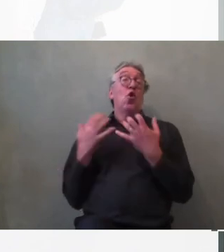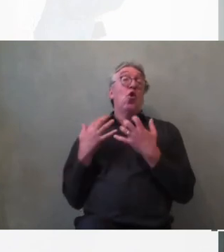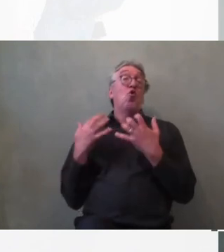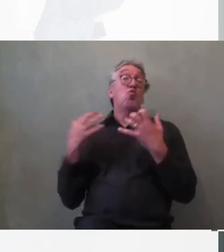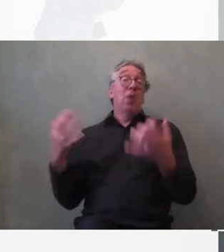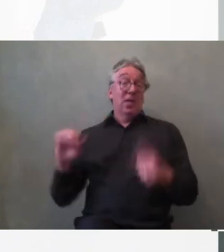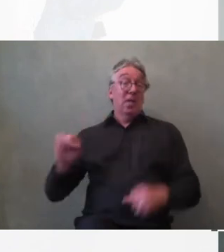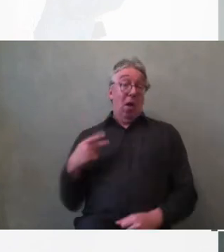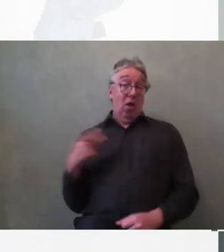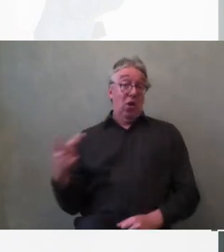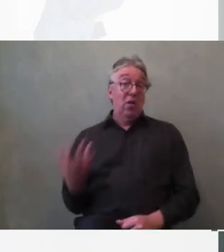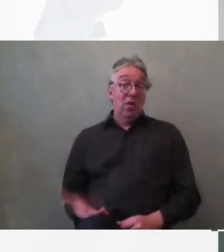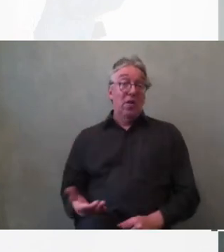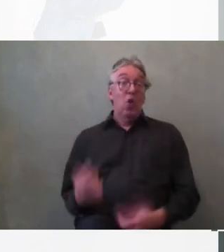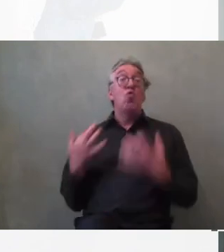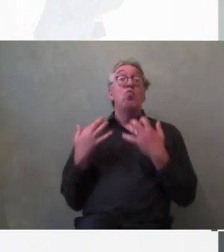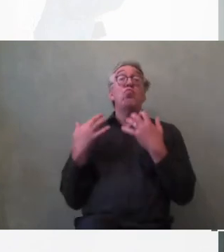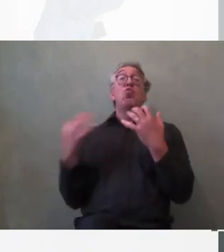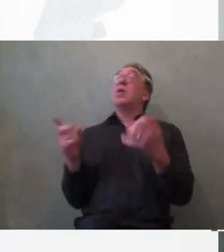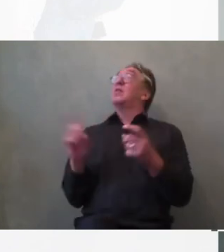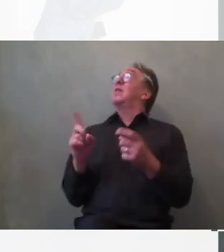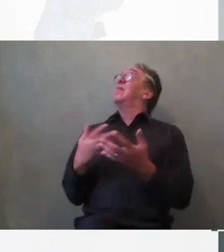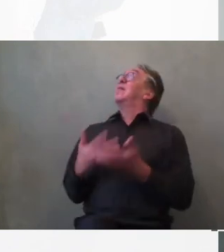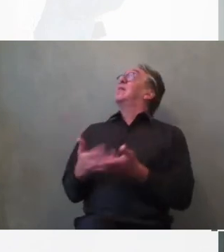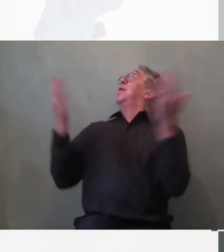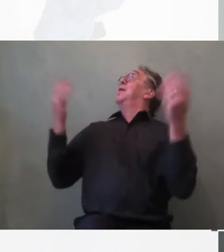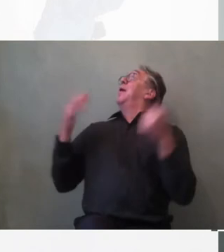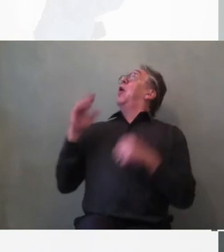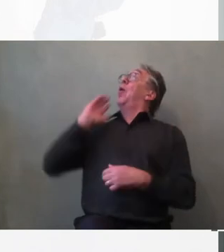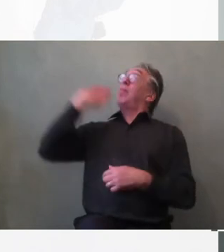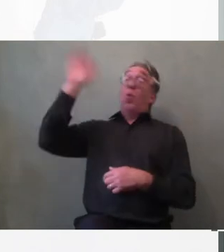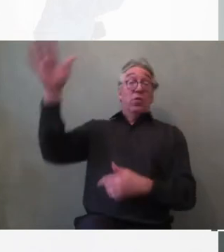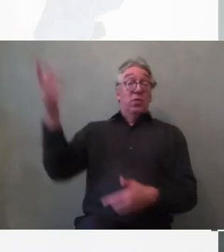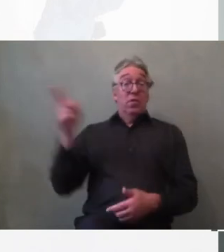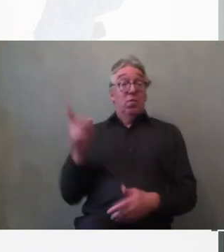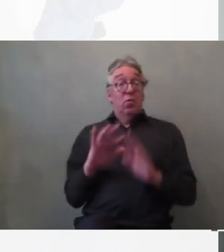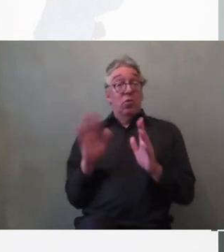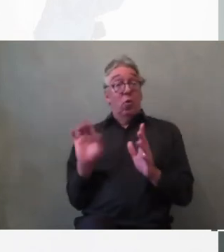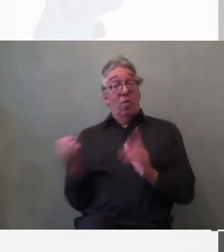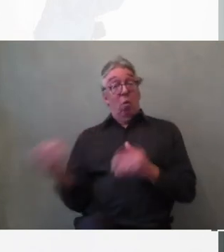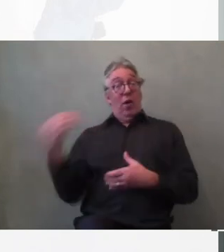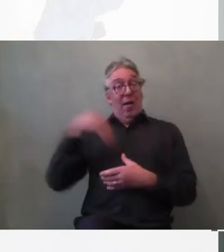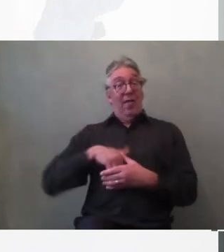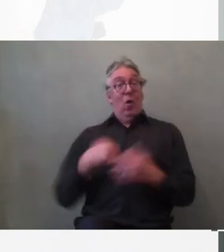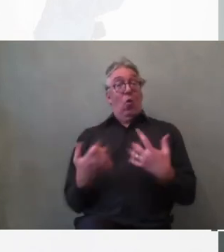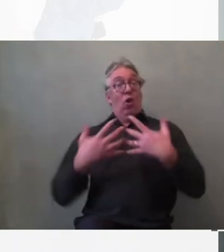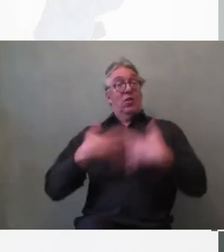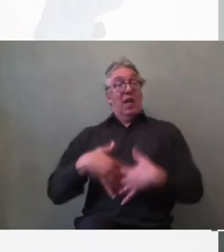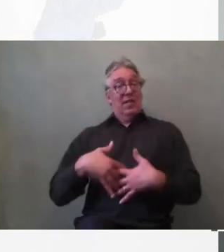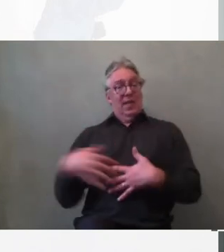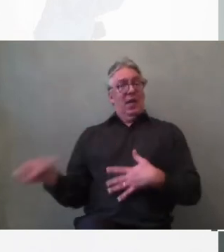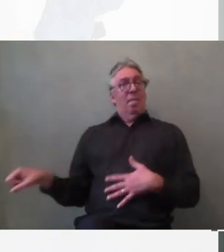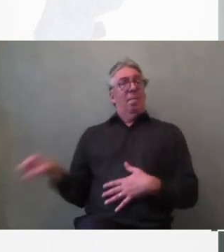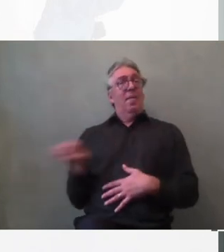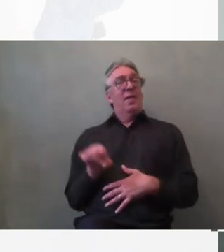is niet iets wat buiten je organisatie is, maar zou eigenlijk zoveel mogelijk binnen je organisatie worden meegenomen in